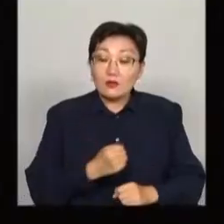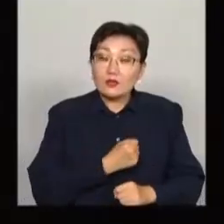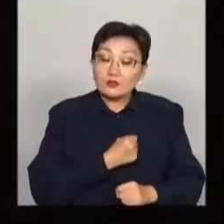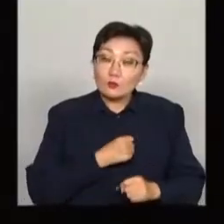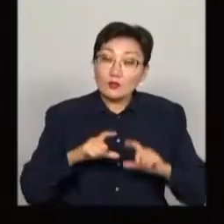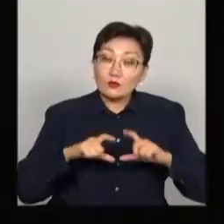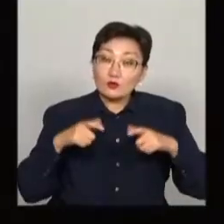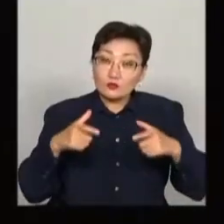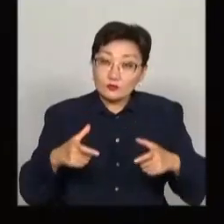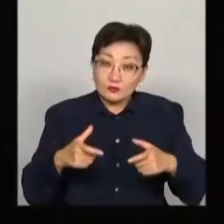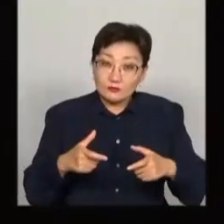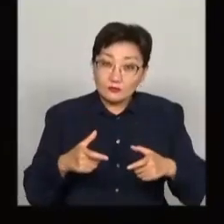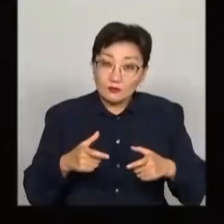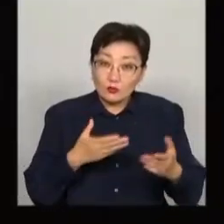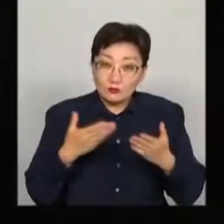жедел хатын жолдады.